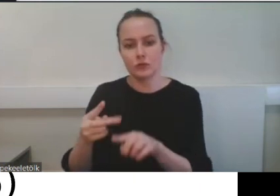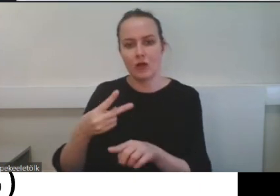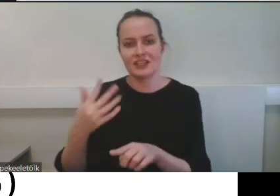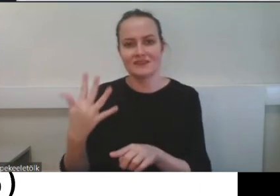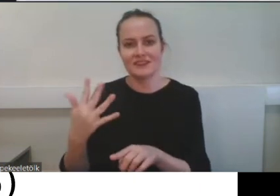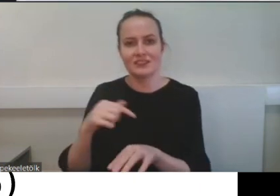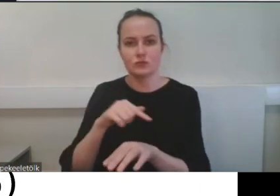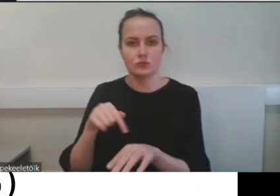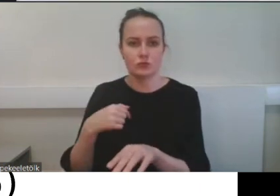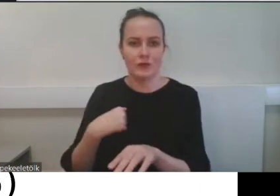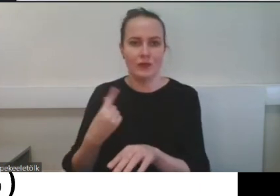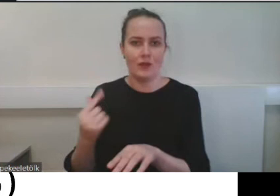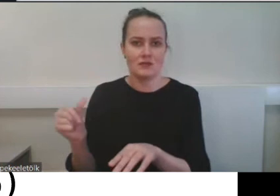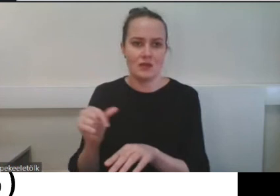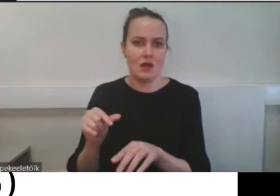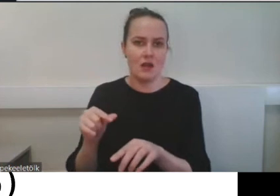tuvastamine, mille ma olen siin ka